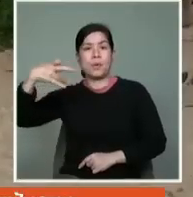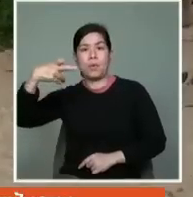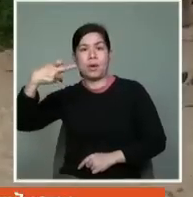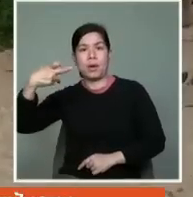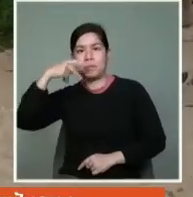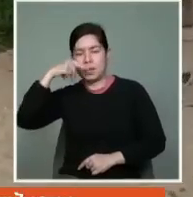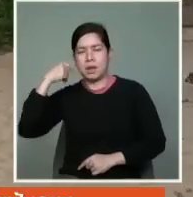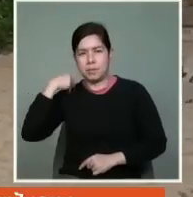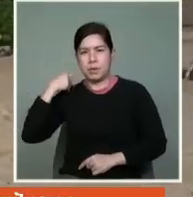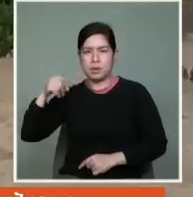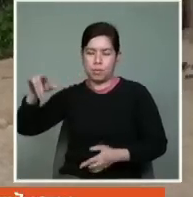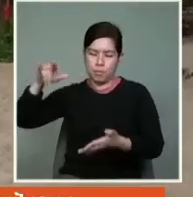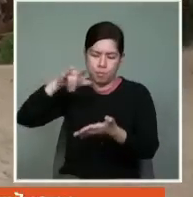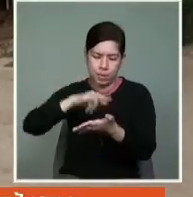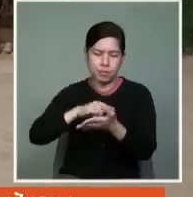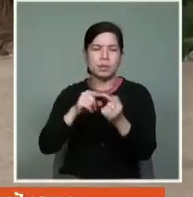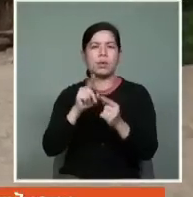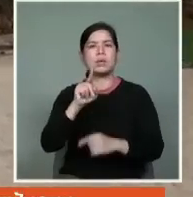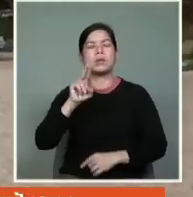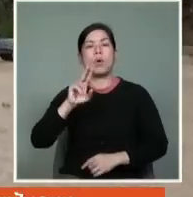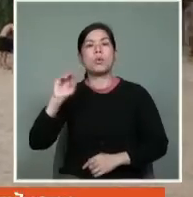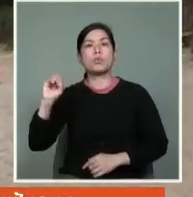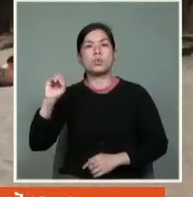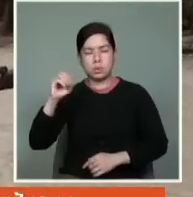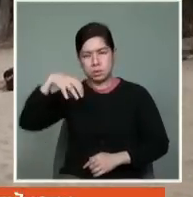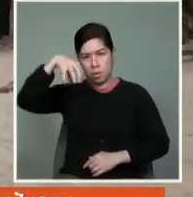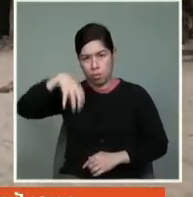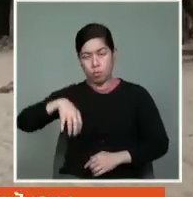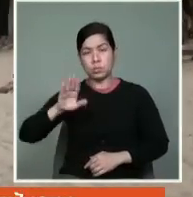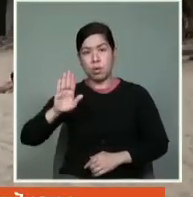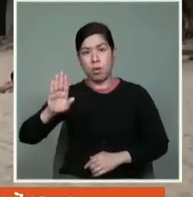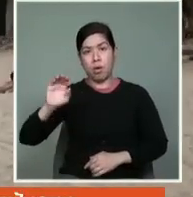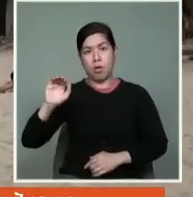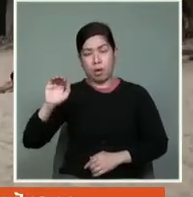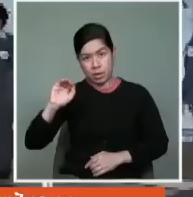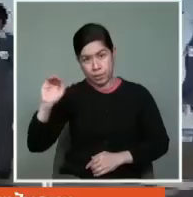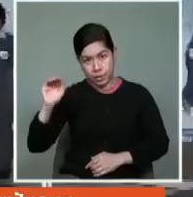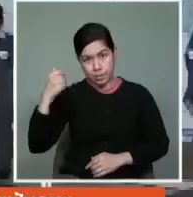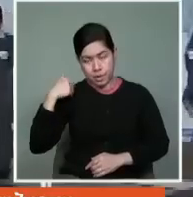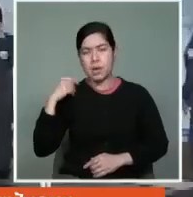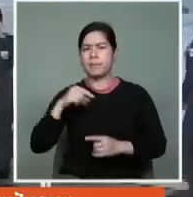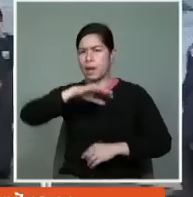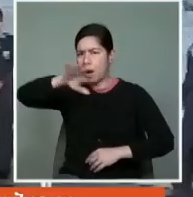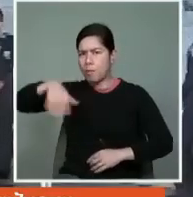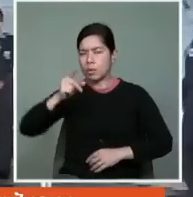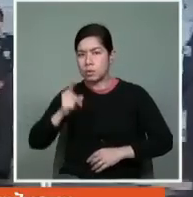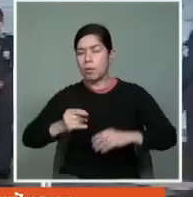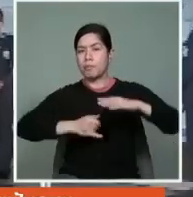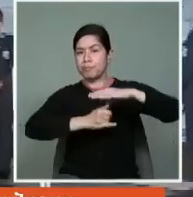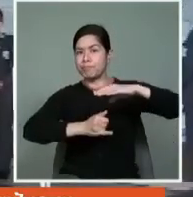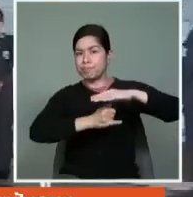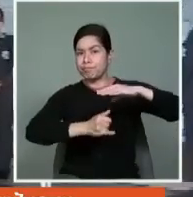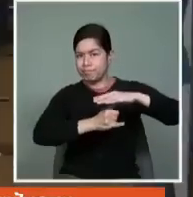ภูมิจำนวน120คนแน่นอนนะคะว่านักท่องเที่ยวในกลุ่มนี้ต้องเข้าพักในสถานกักกันตัวทางเลือกค่ะซึ่งท